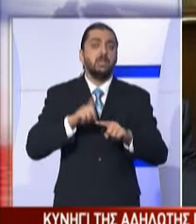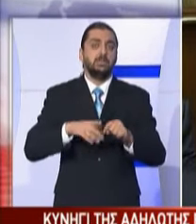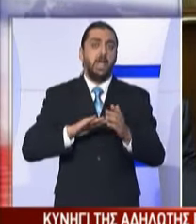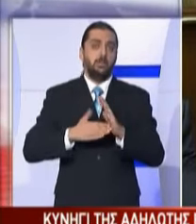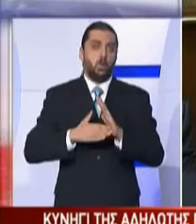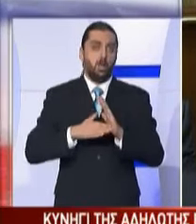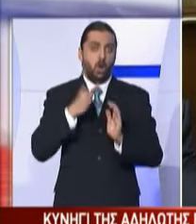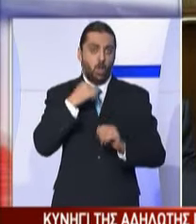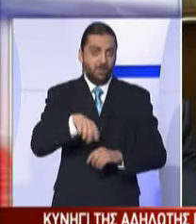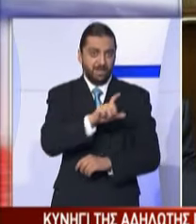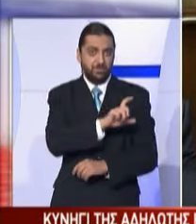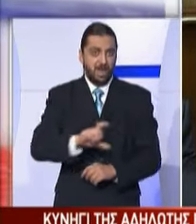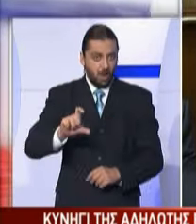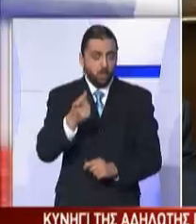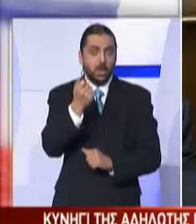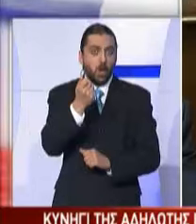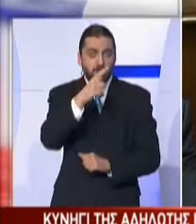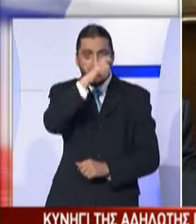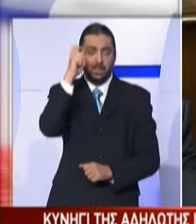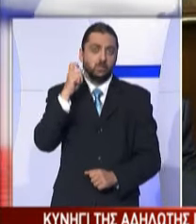μέσα σε αυτή τη δύσκολη οικονομική συγκυρία.